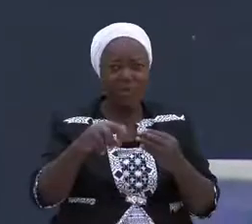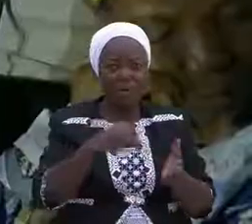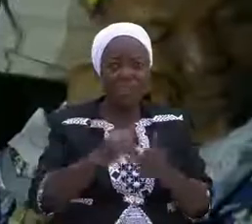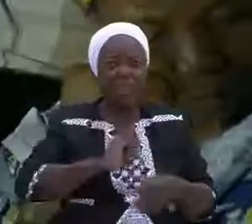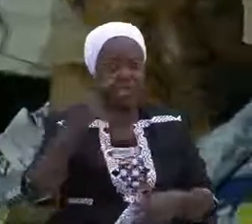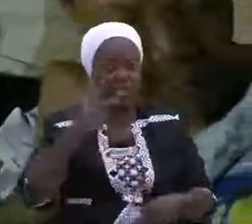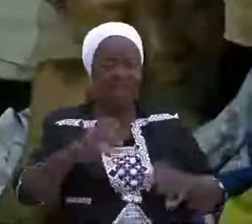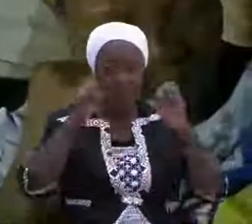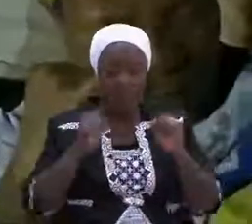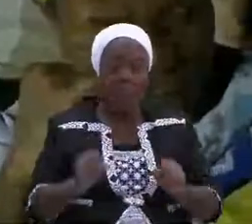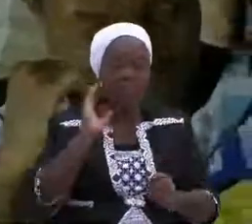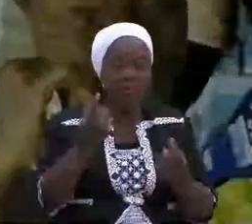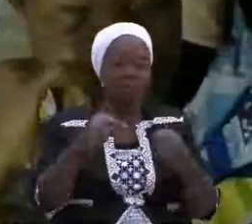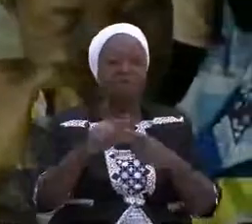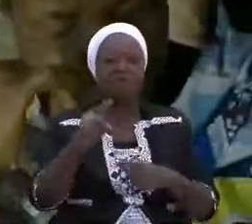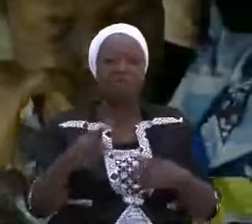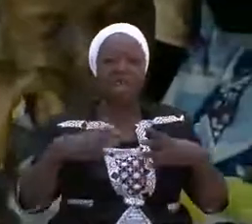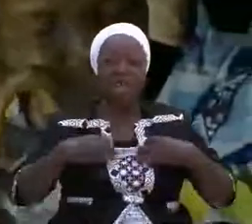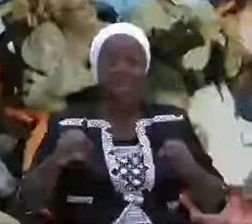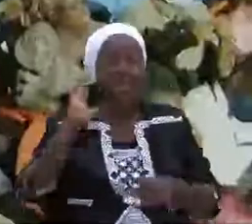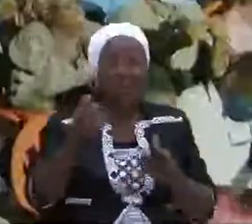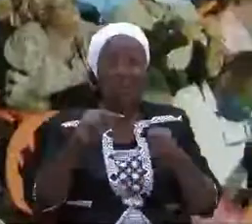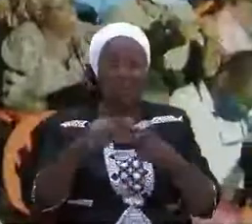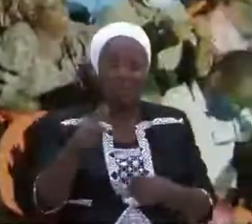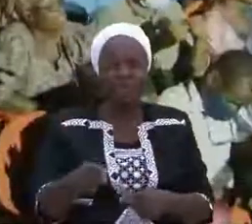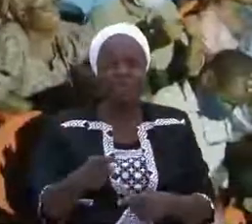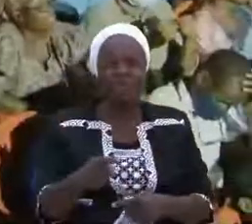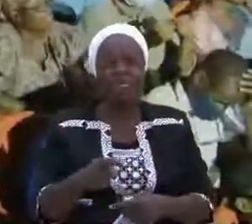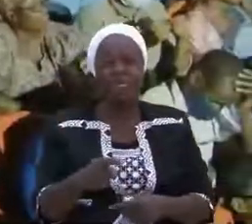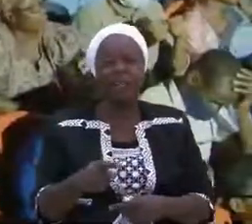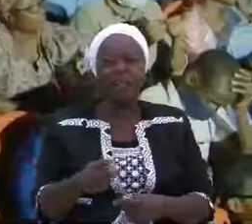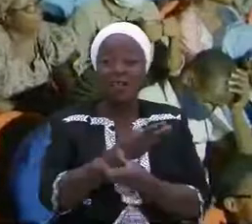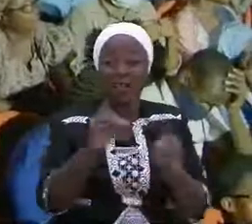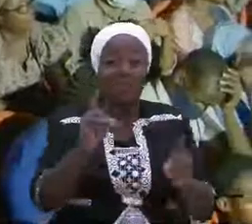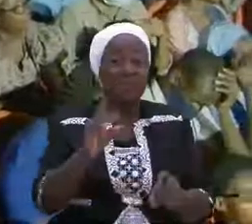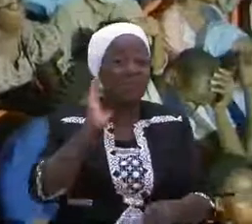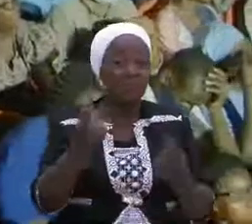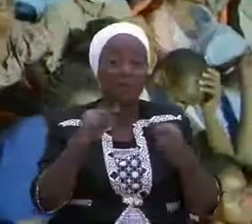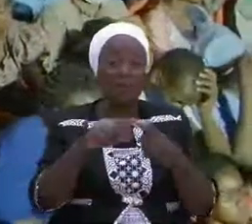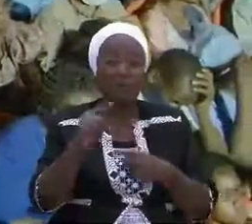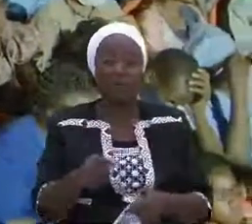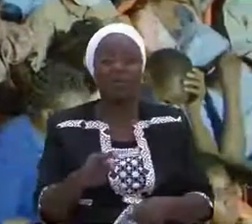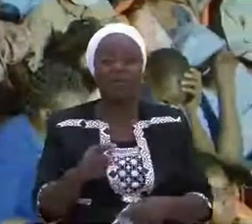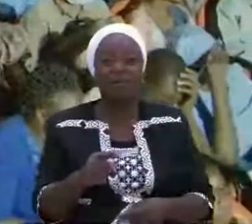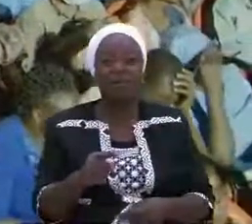puissance viendra pour toi. La guérison viendra pour toi. La délivrance viendra pour toi.